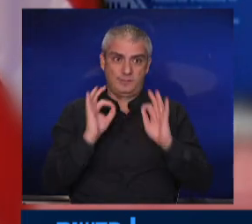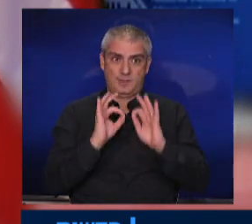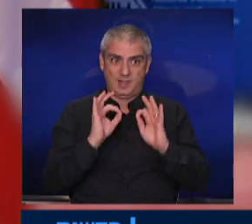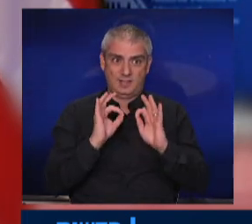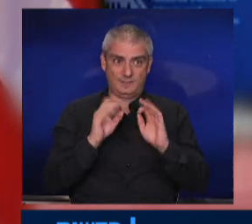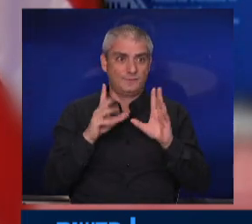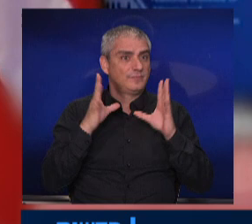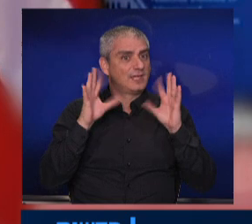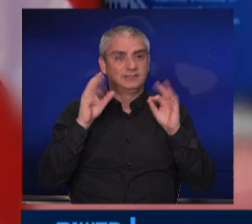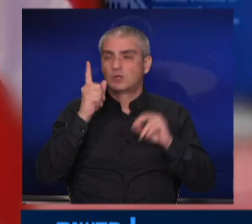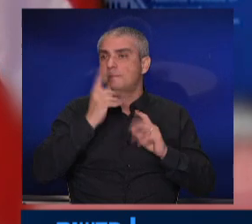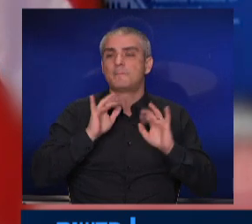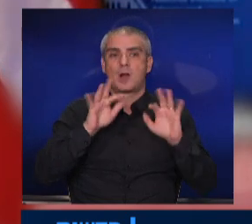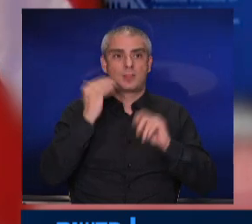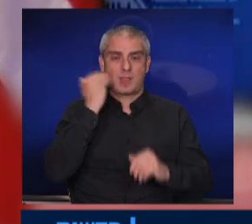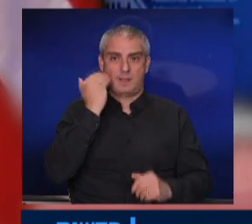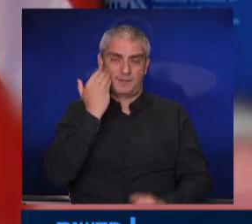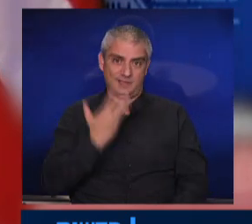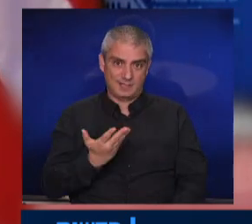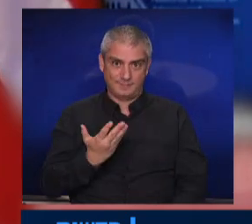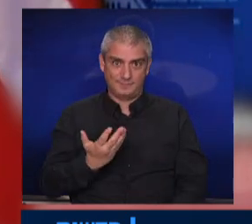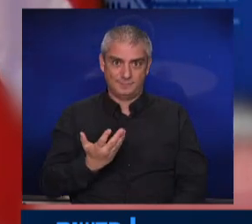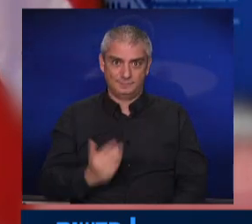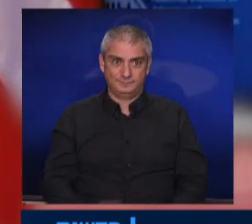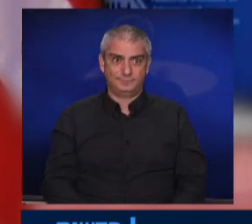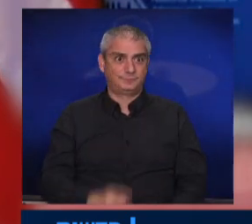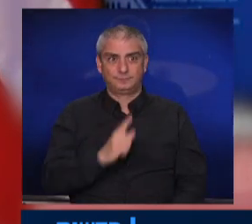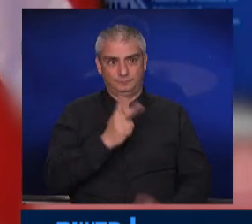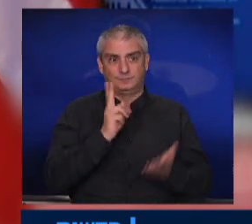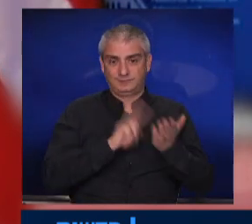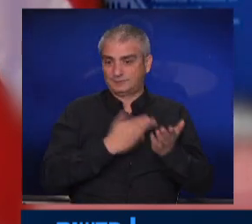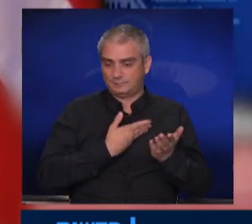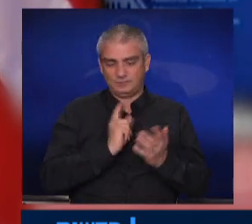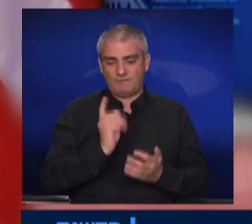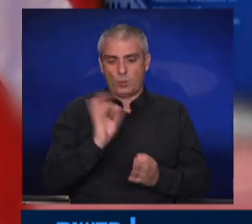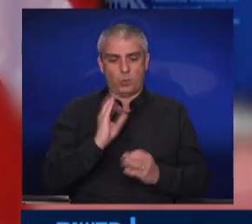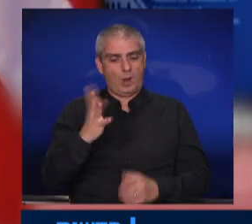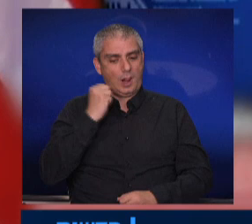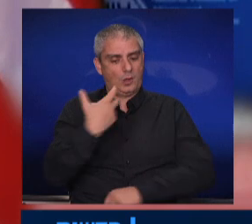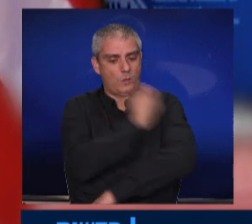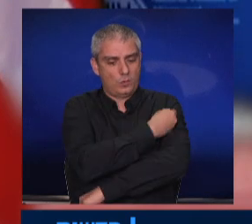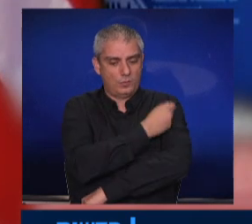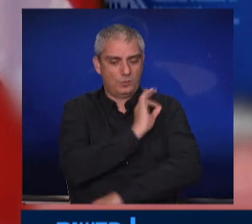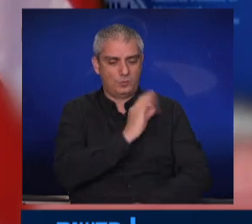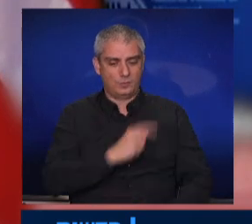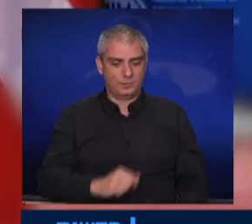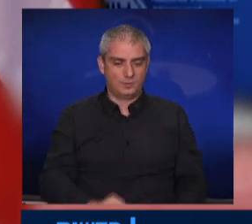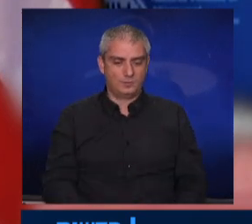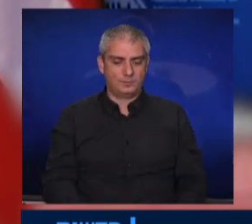know, tens and tens of millions of Americans who are eligible for vaccination who have not been vaccinated. Those are the